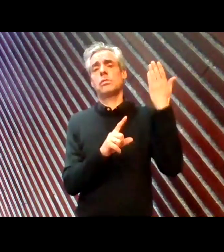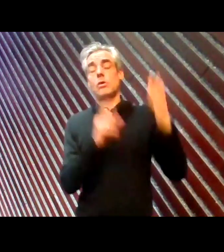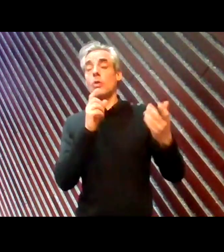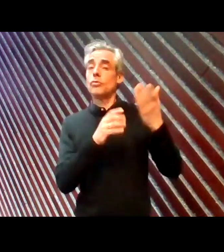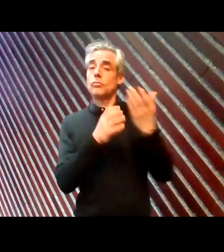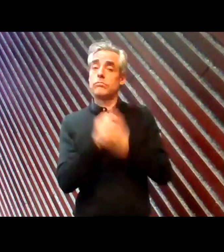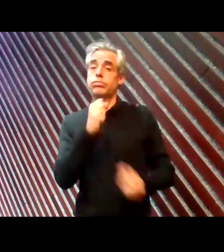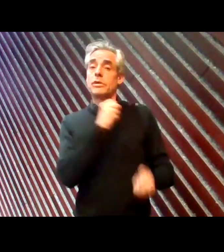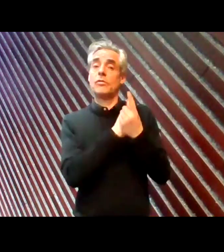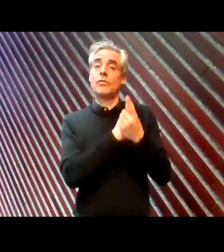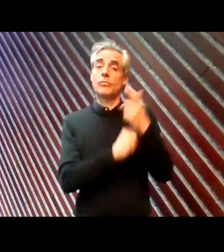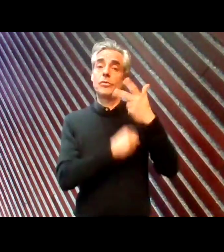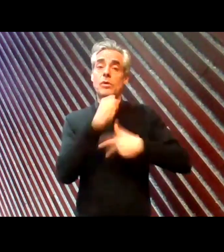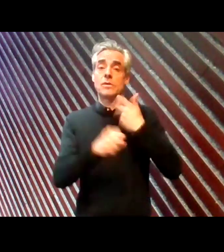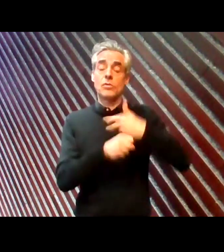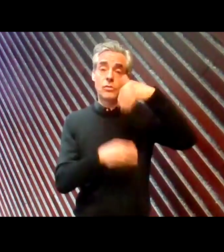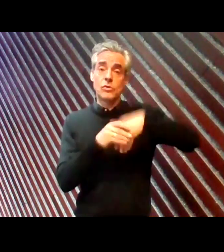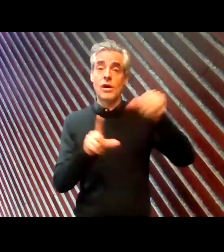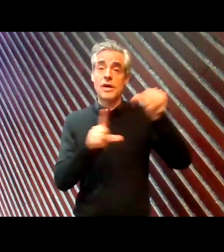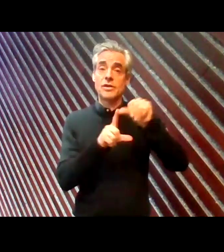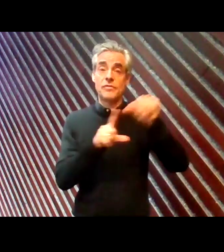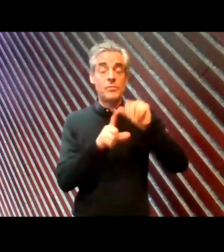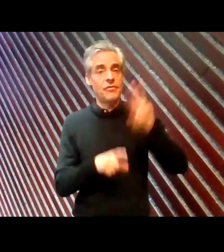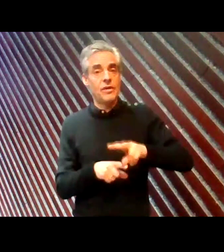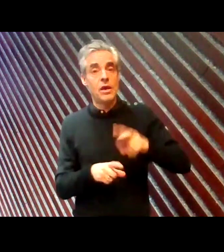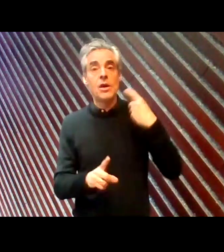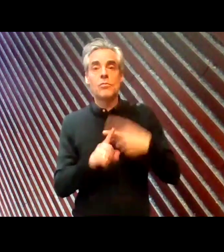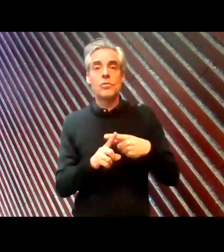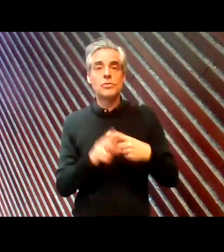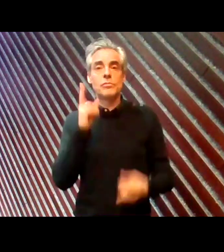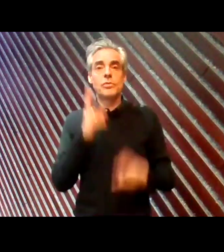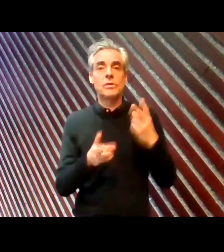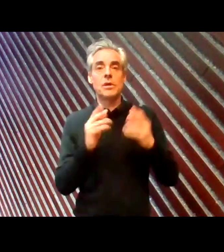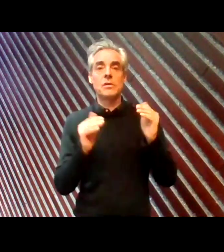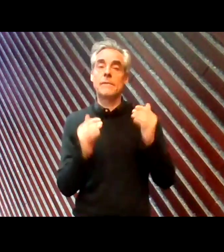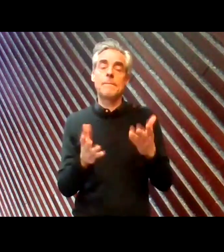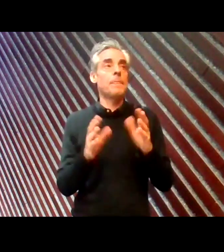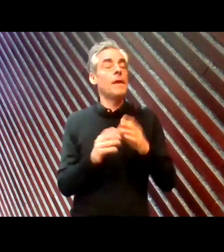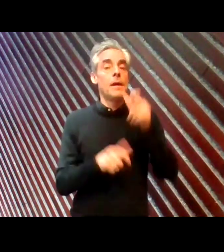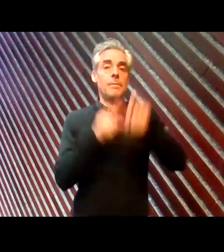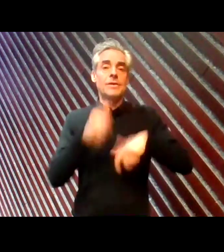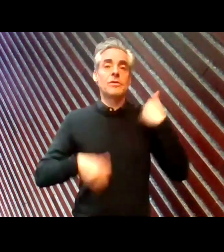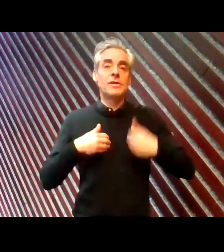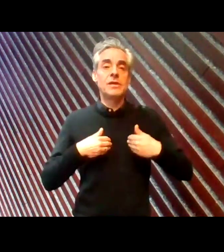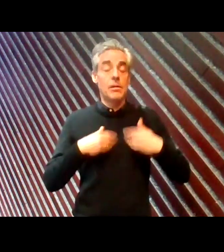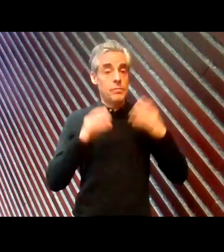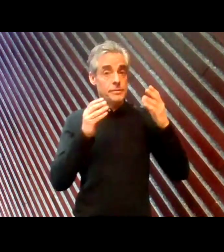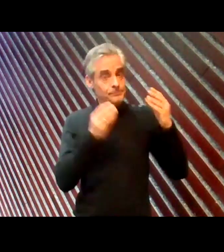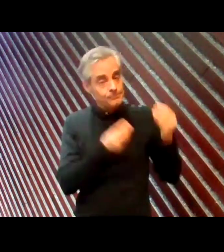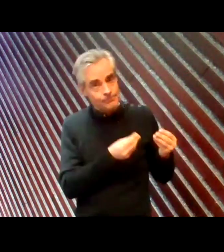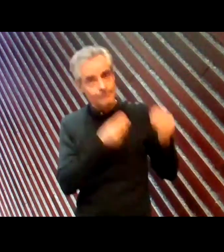innovants depuis trois ans au niveau de la GFIP et rendre la juste place des personnes en situation de handicap